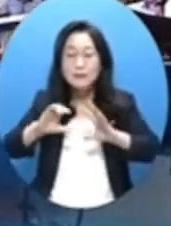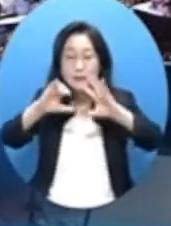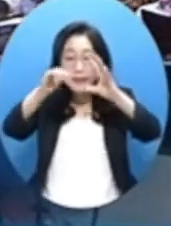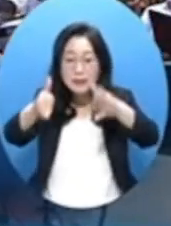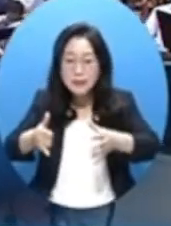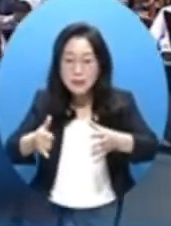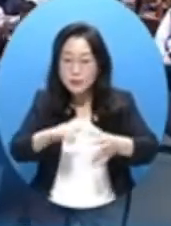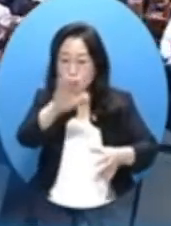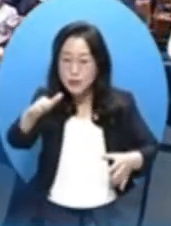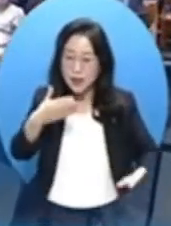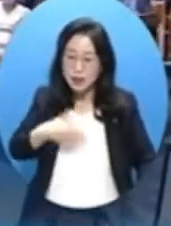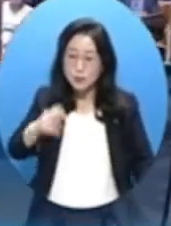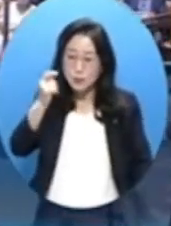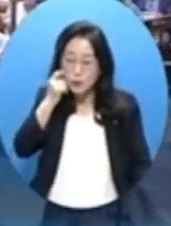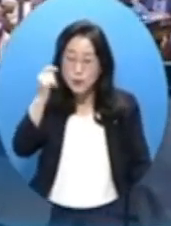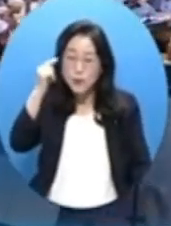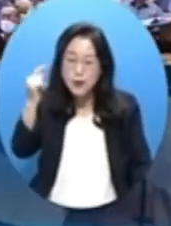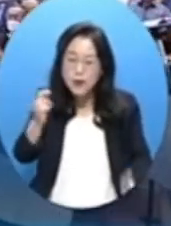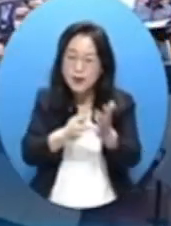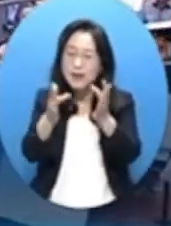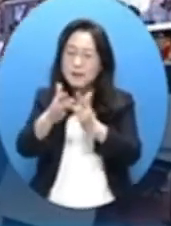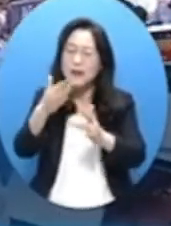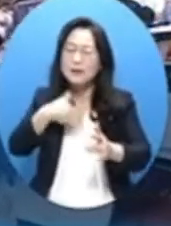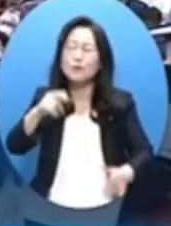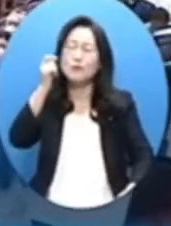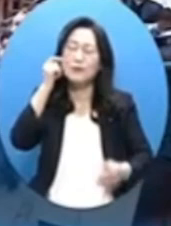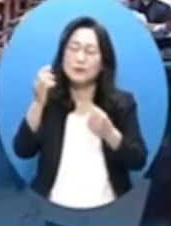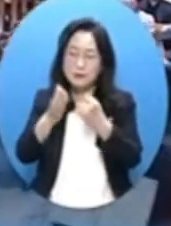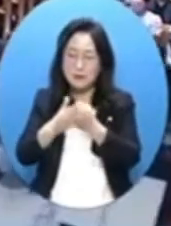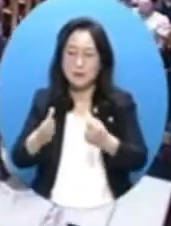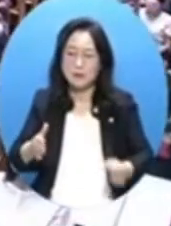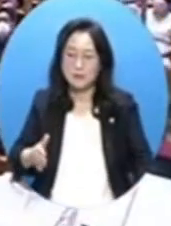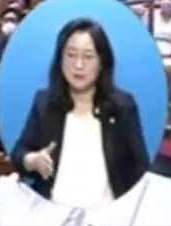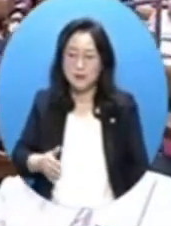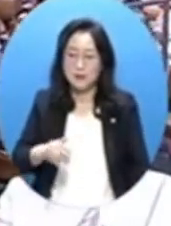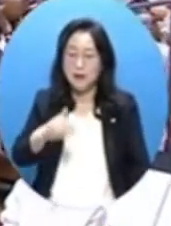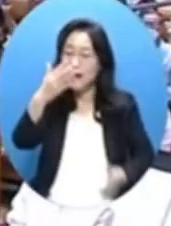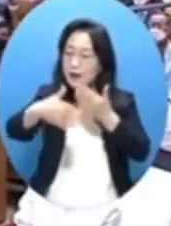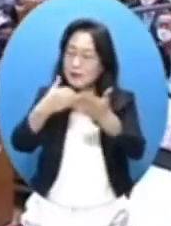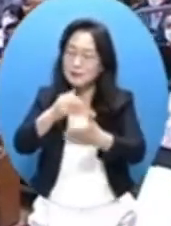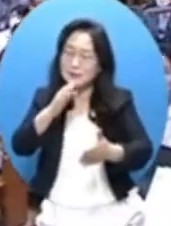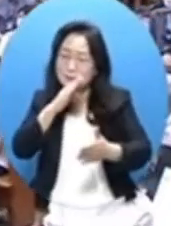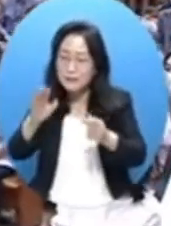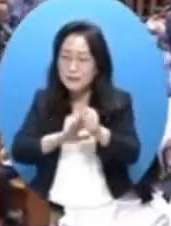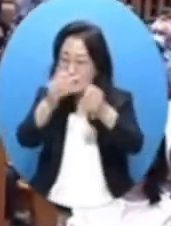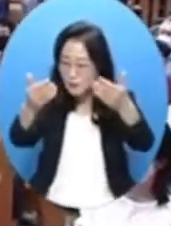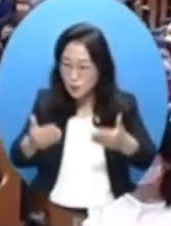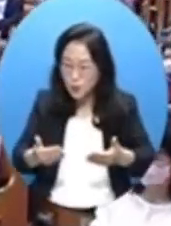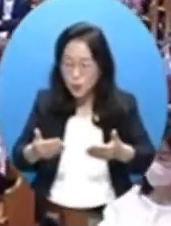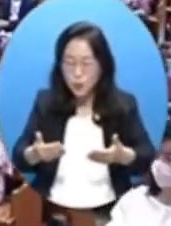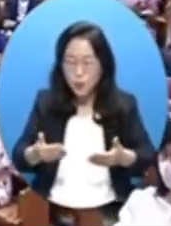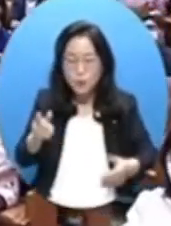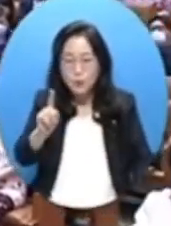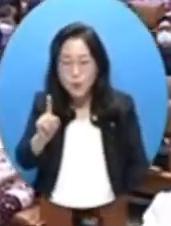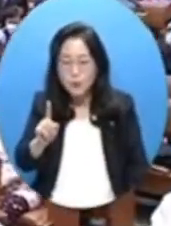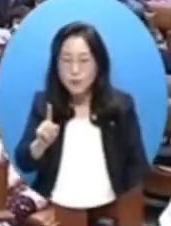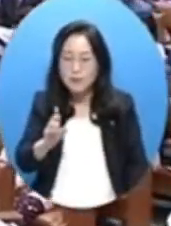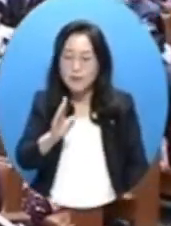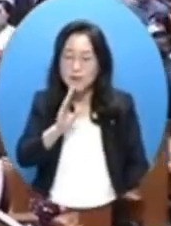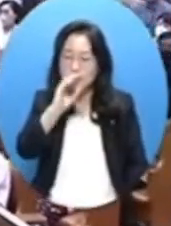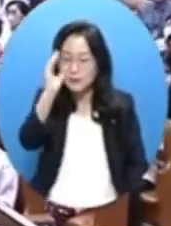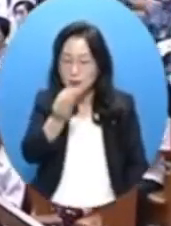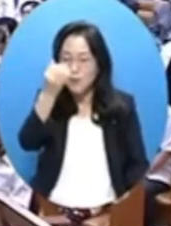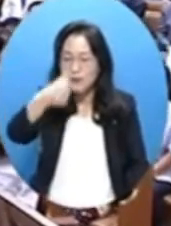알지 못하면 그를 알지 못함이라. 하나님께서 어떤 사랑을 우리에게 베푸셨는가? 그 사랑하는 독생자